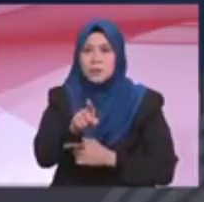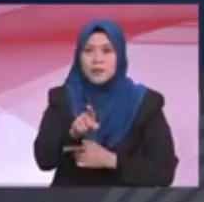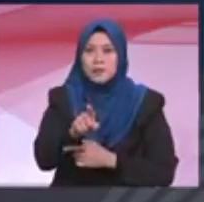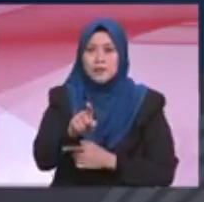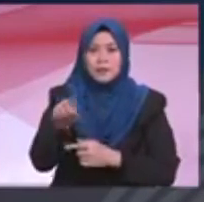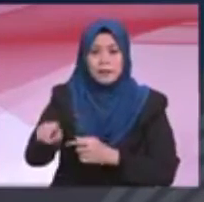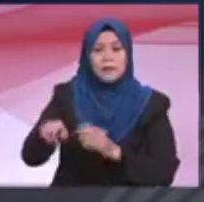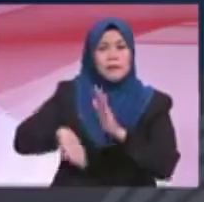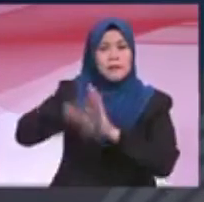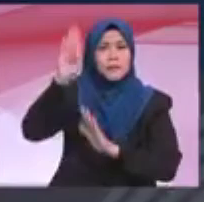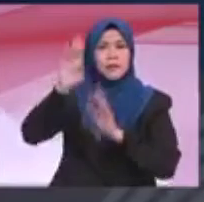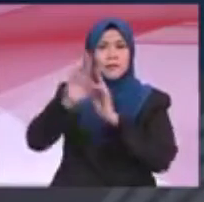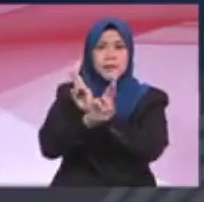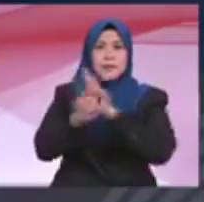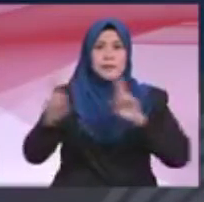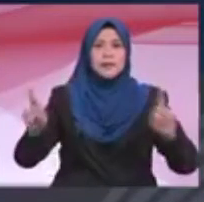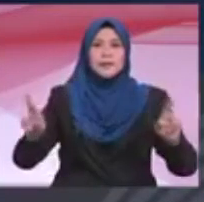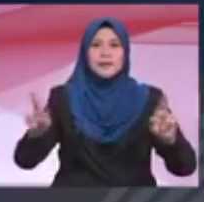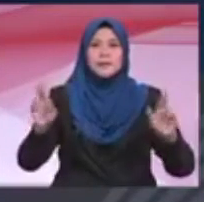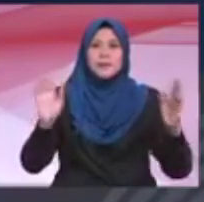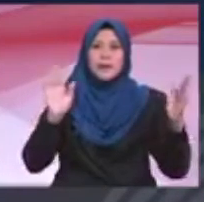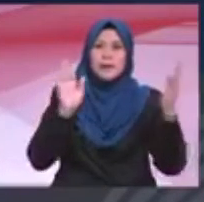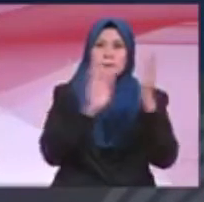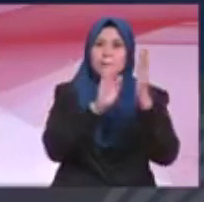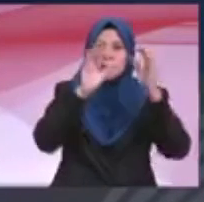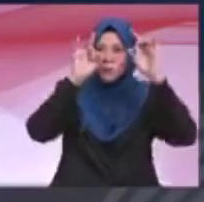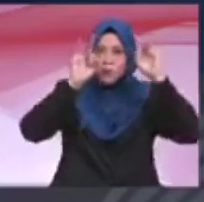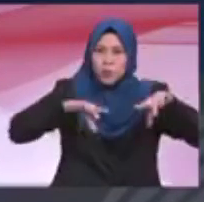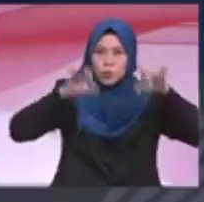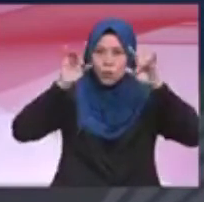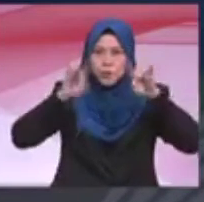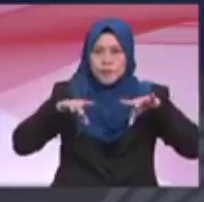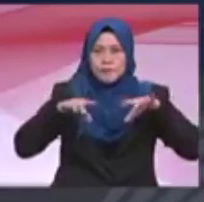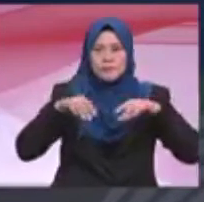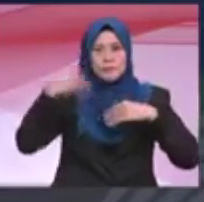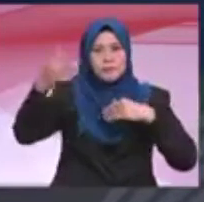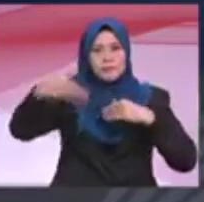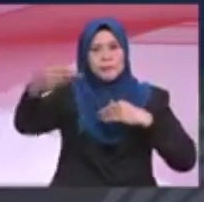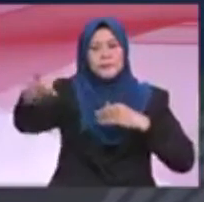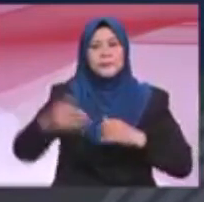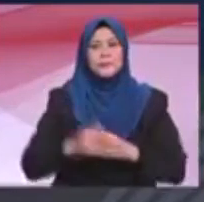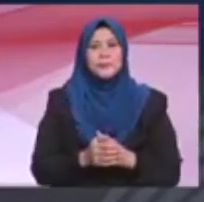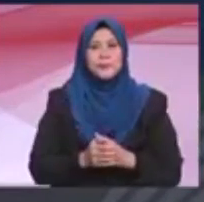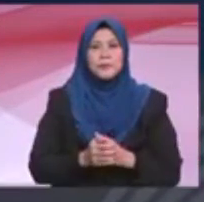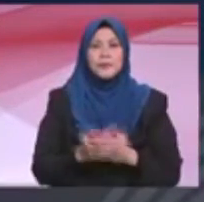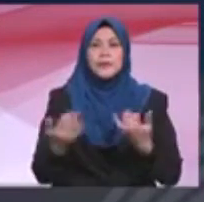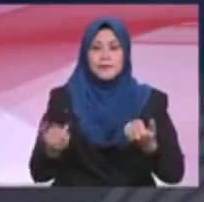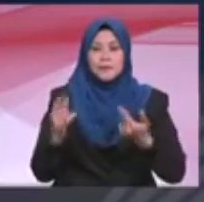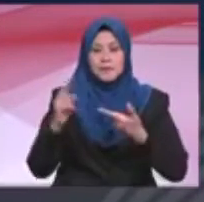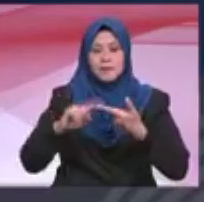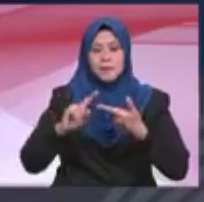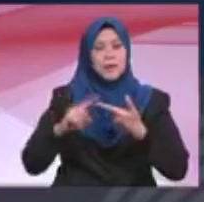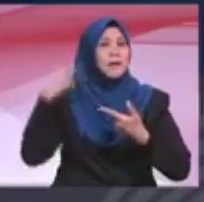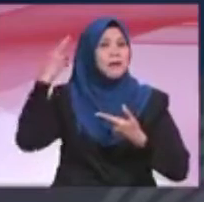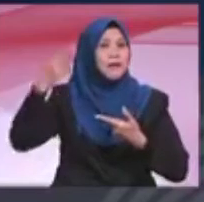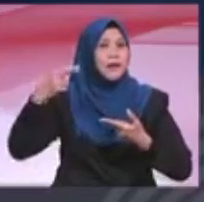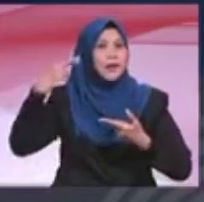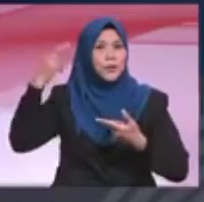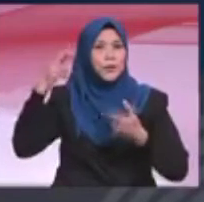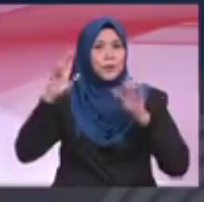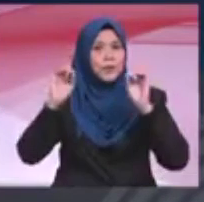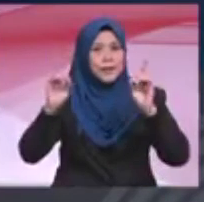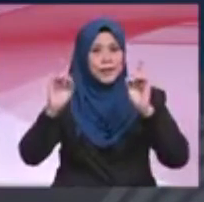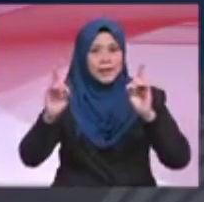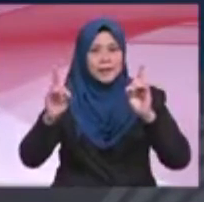mereka lebih bersedia dalam menghadapi peperiksaan. Berkaitan dengan radio pendidikan, itu telah